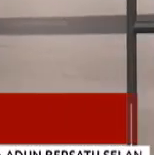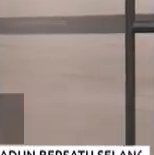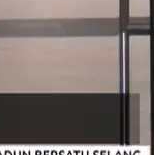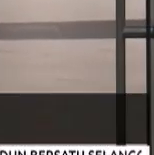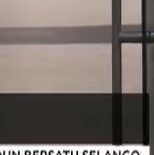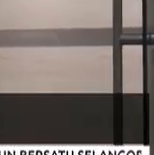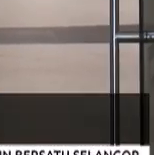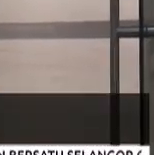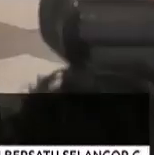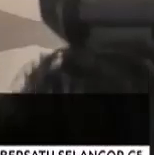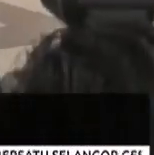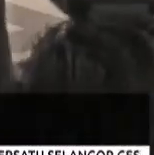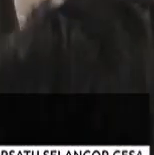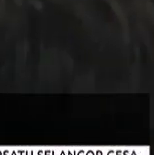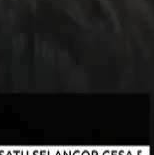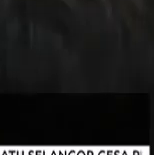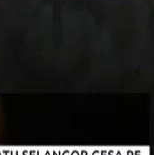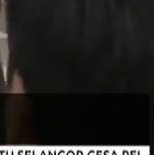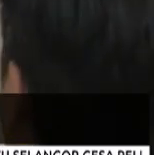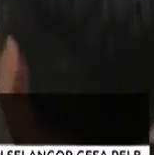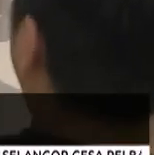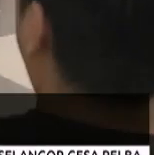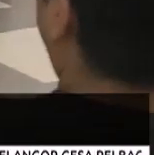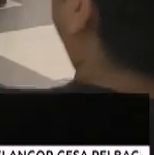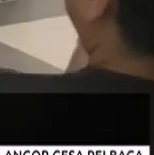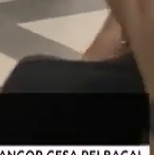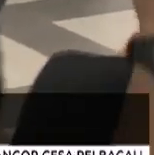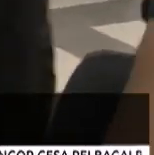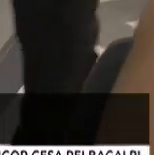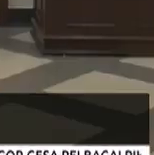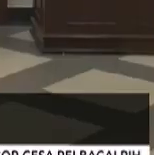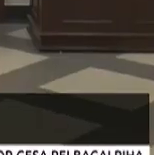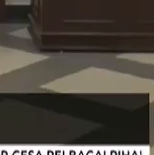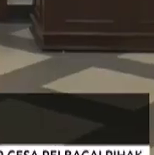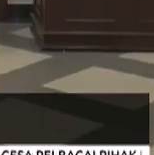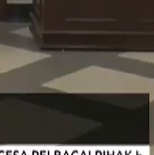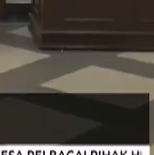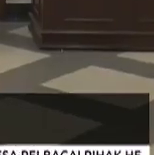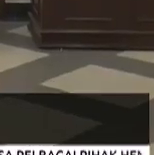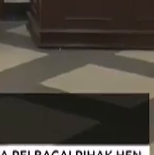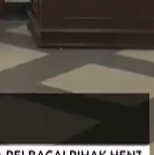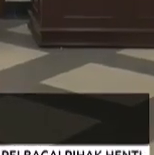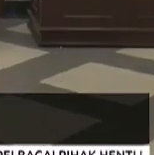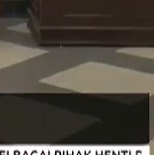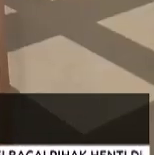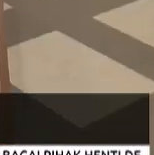Jolo masuk deposit tunai berlebihan ke dalam akaun Najib.